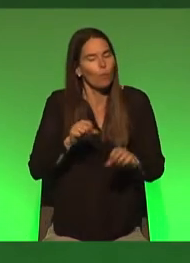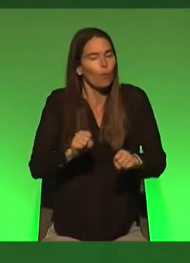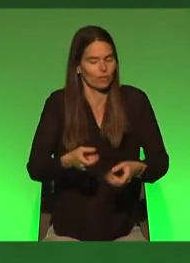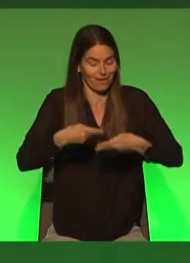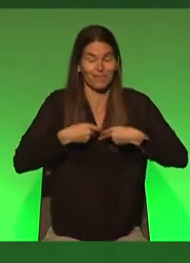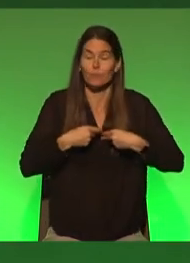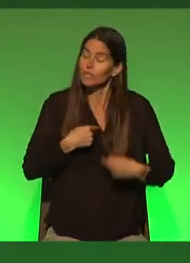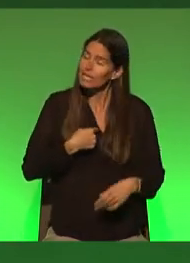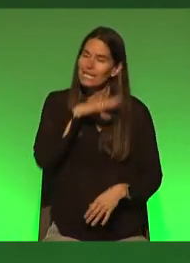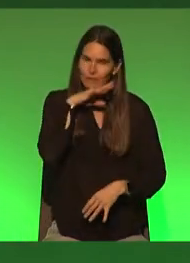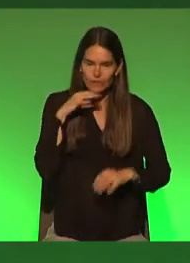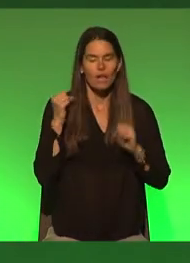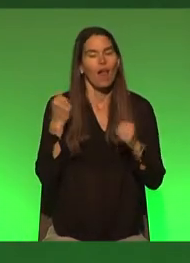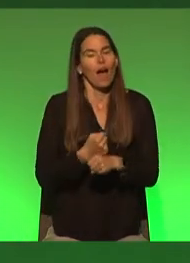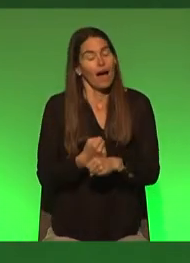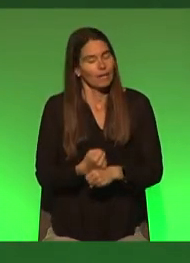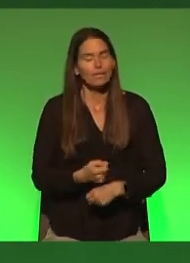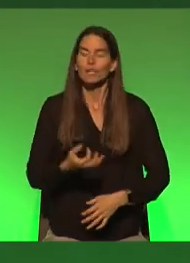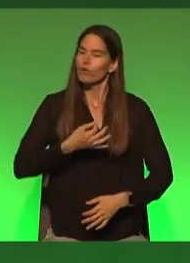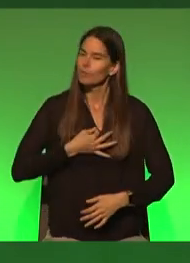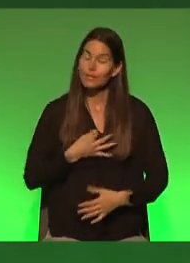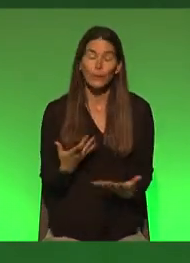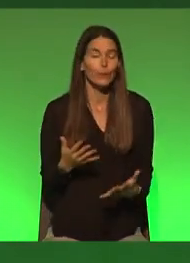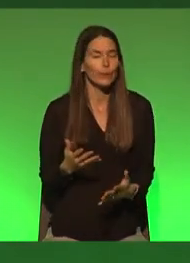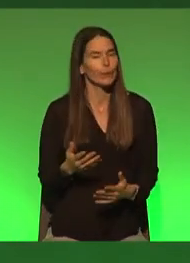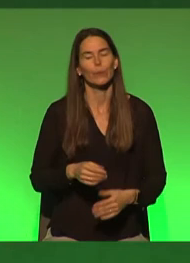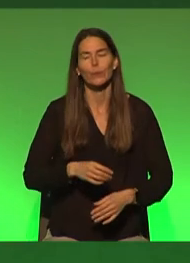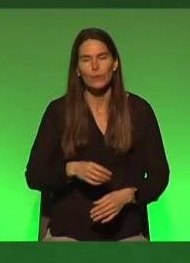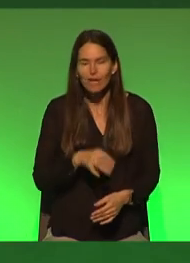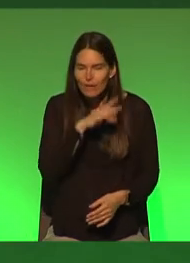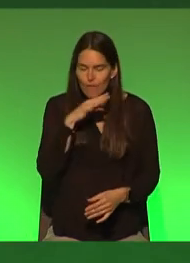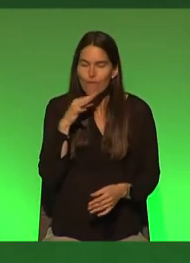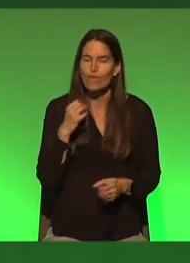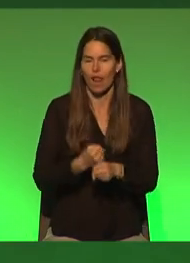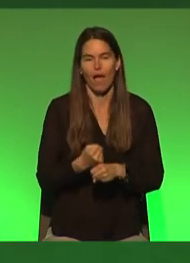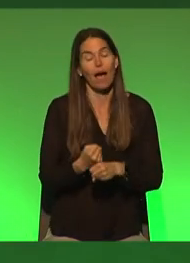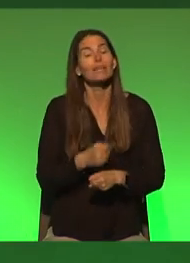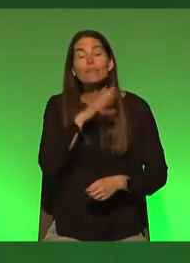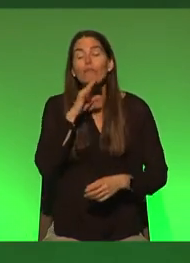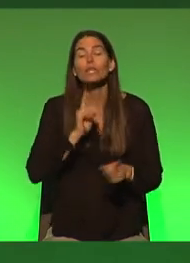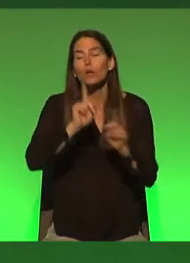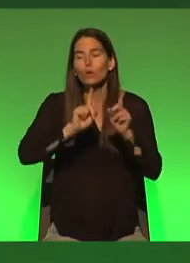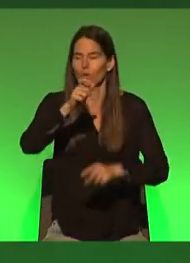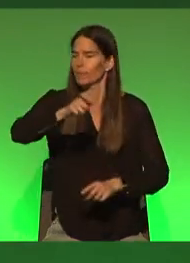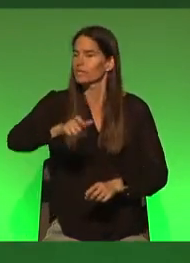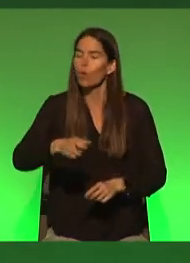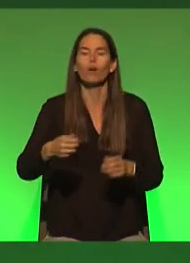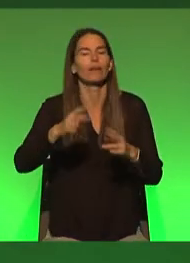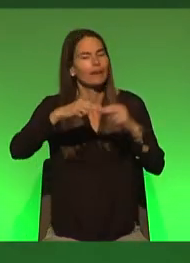wahrscheinlich die intensivsten und spannendsten meines Lebens. Ich habe ganz, ganz viele tolle Grüne neu und näher kennengelernt und